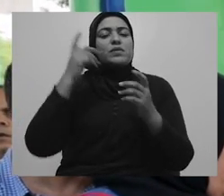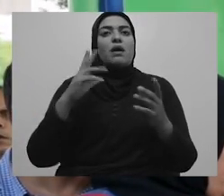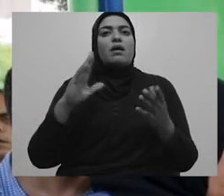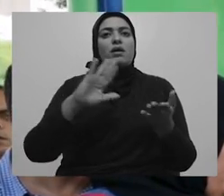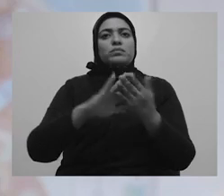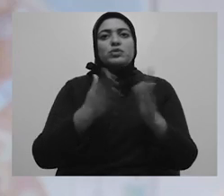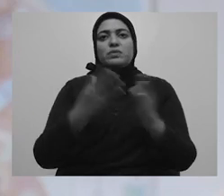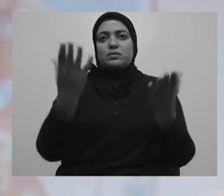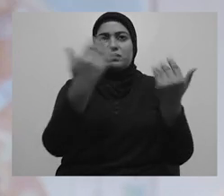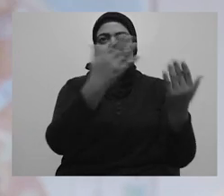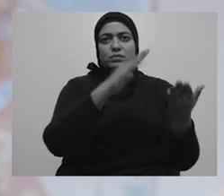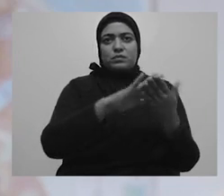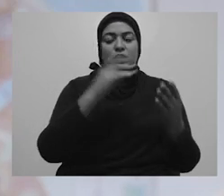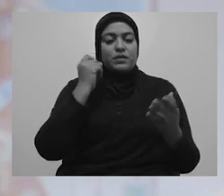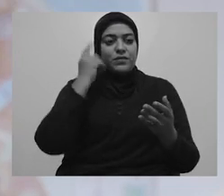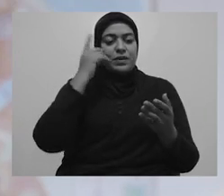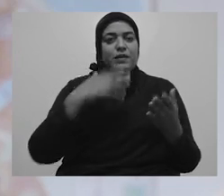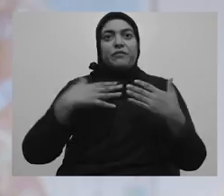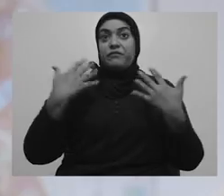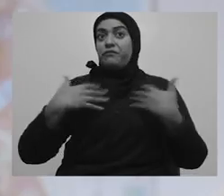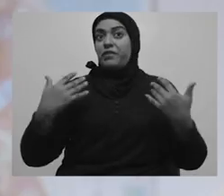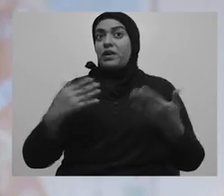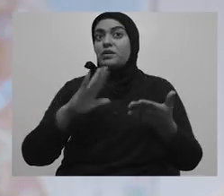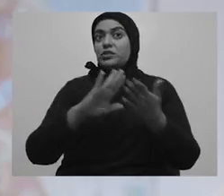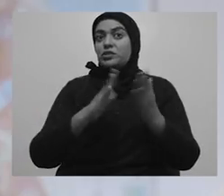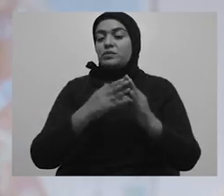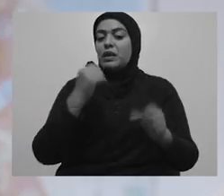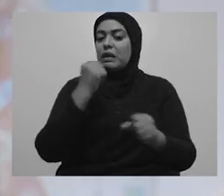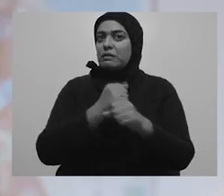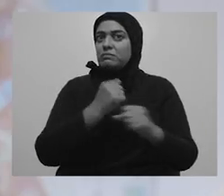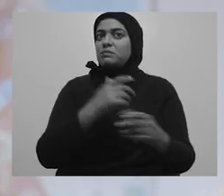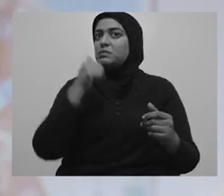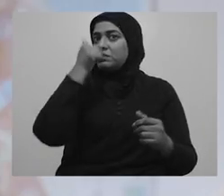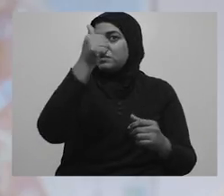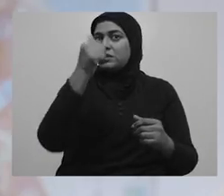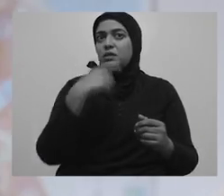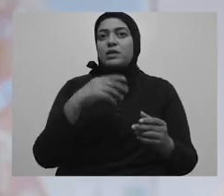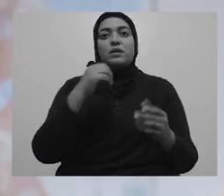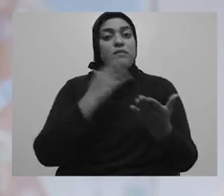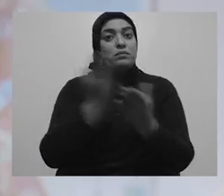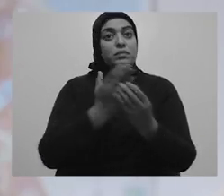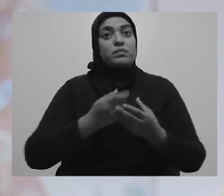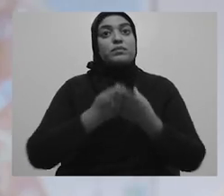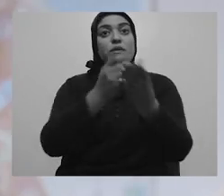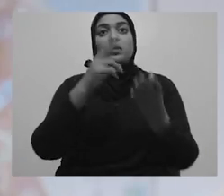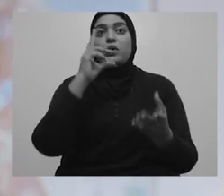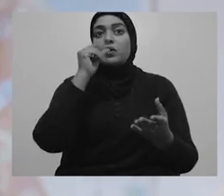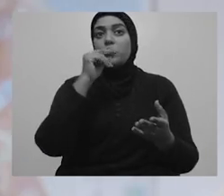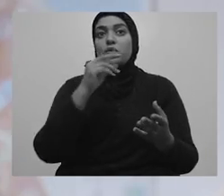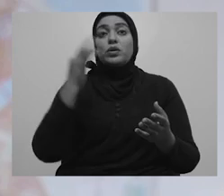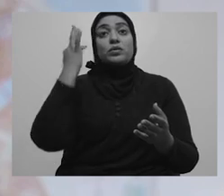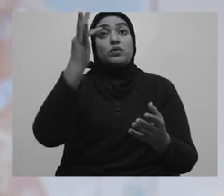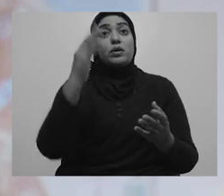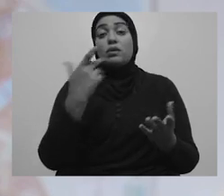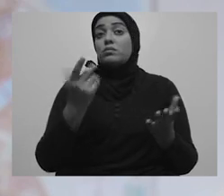في البرتوس. علاش قلت ما تكونش الحكاية موجهة للترونسي، معناها